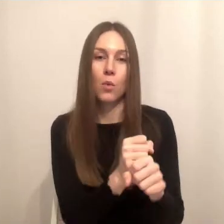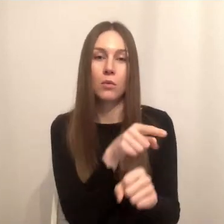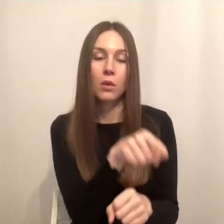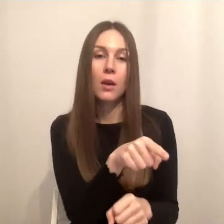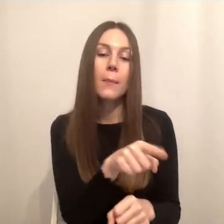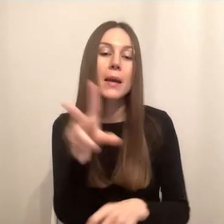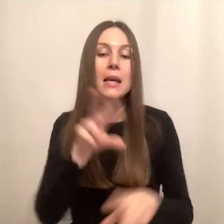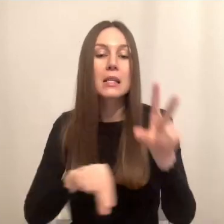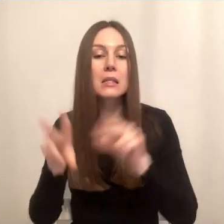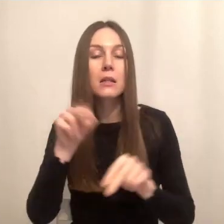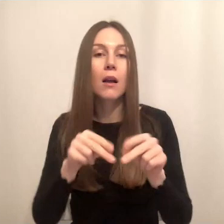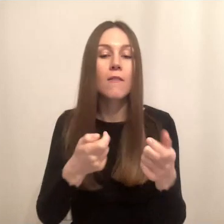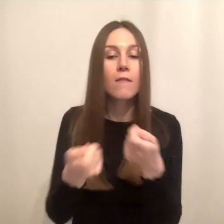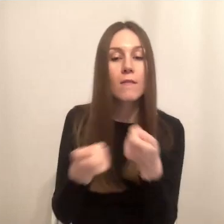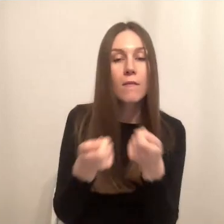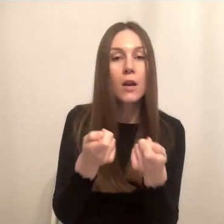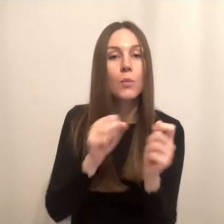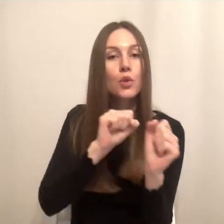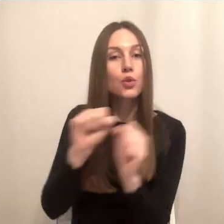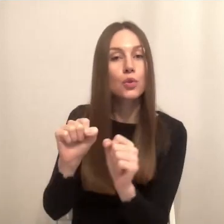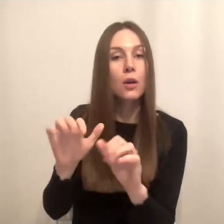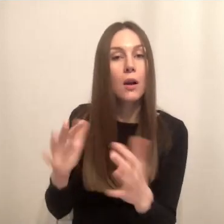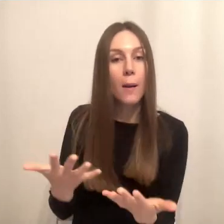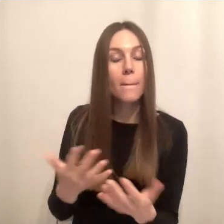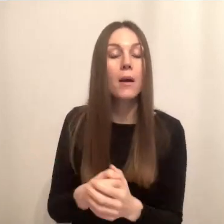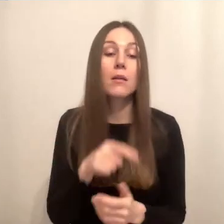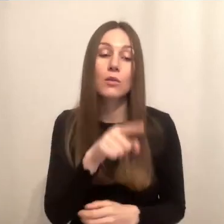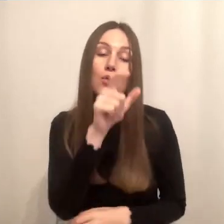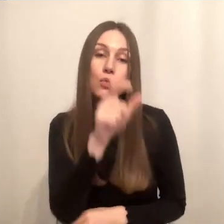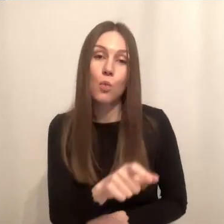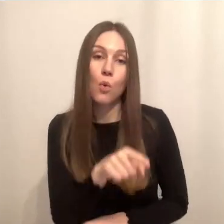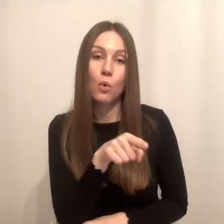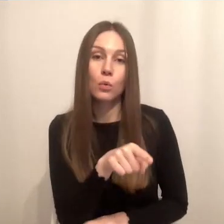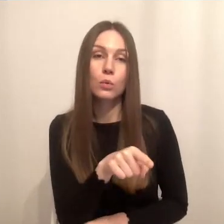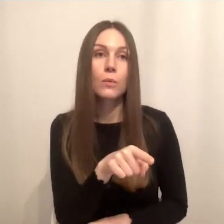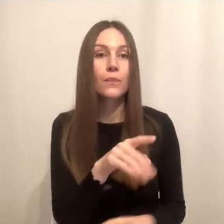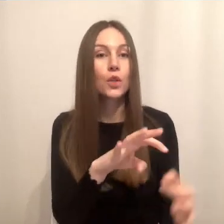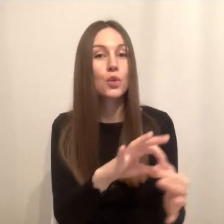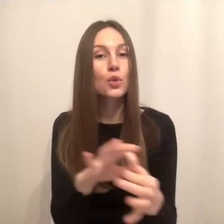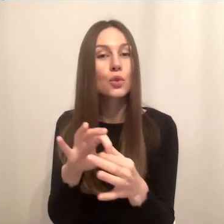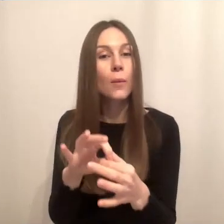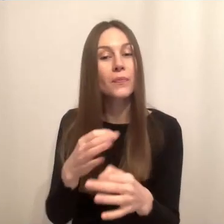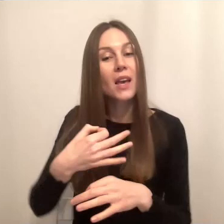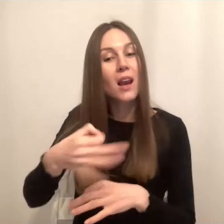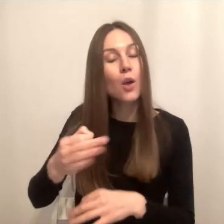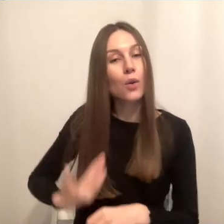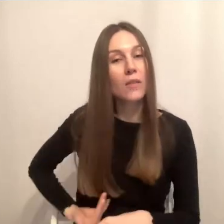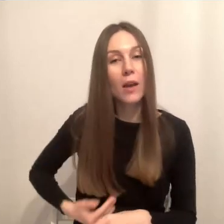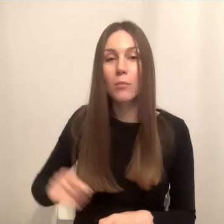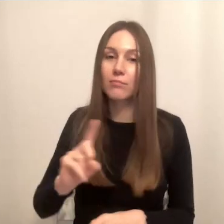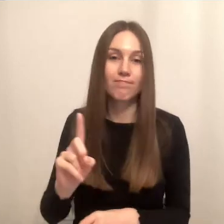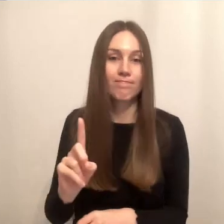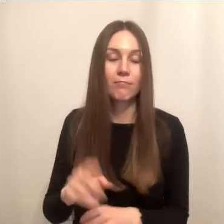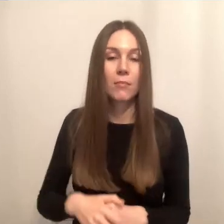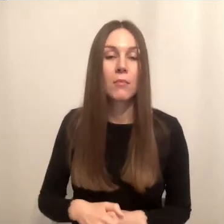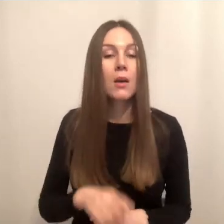ir prevencijai. Ir tai turėtų užimti asmuo, galbūt nesusijęs su rajono gyvenimu, tačiau kuris